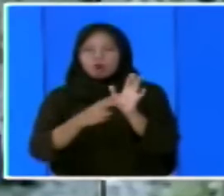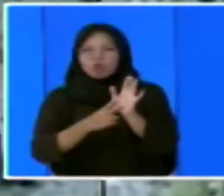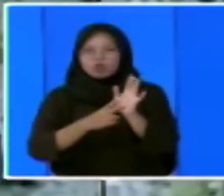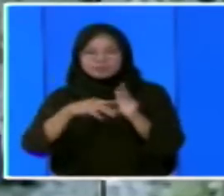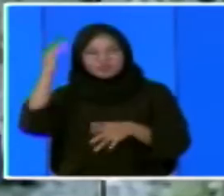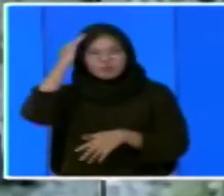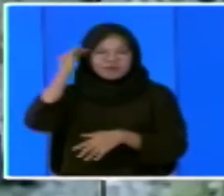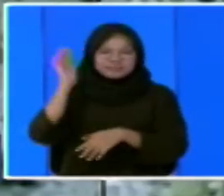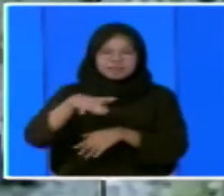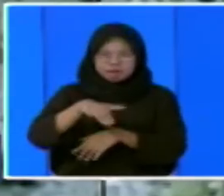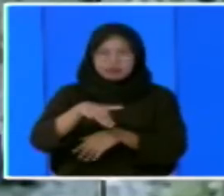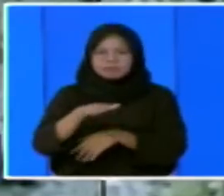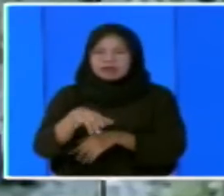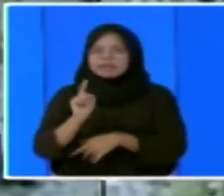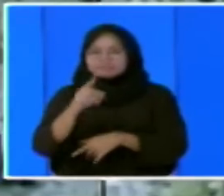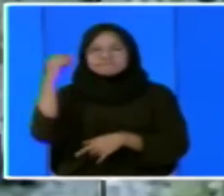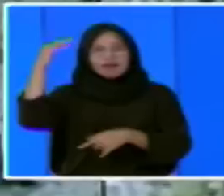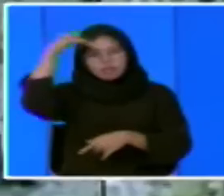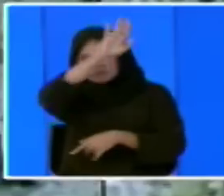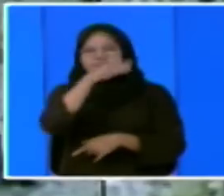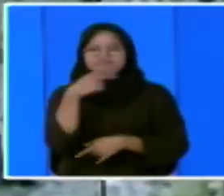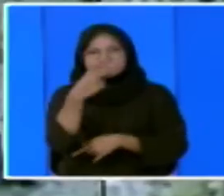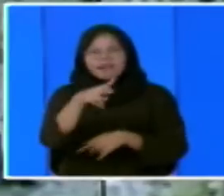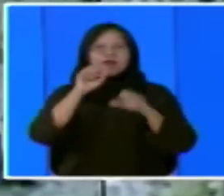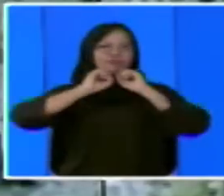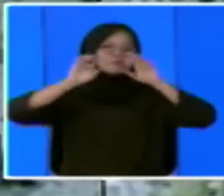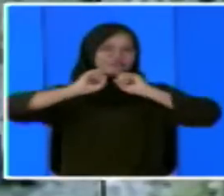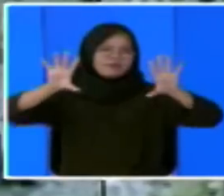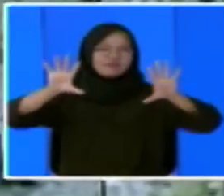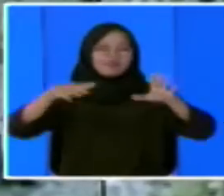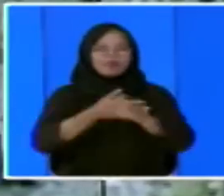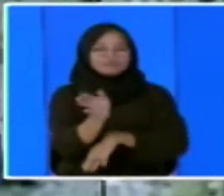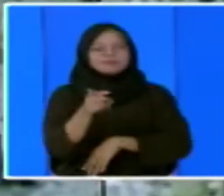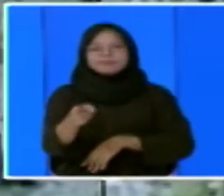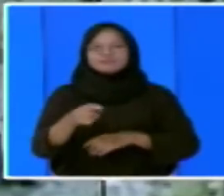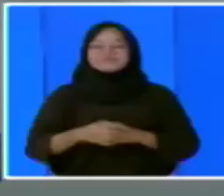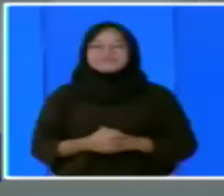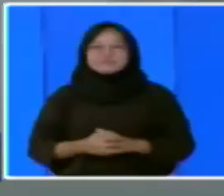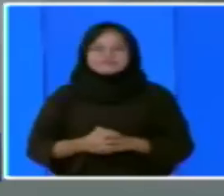Selatan. Hal ini sempat diutarakan Kang Emil lewat salah satu akun media sosialnya.